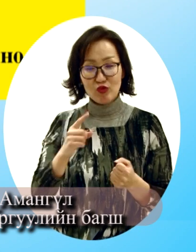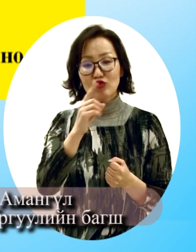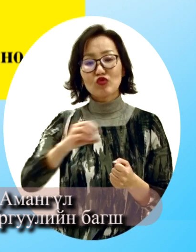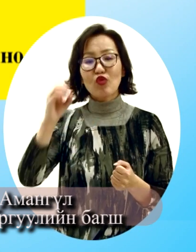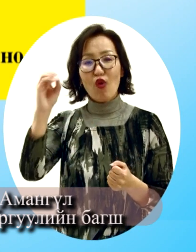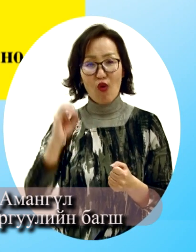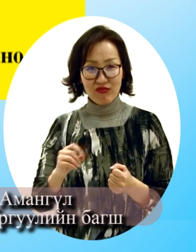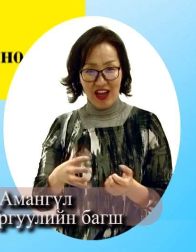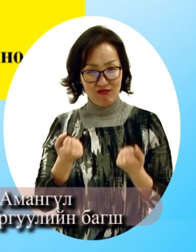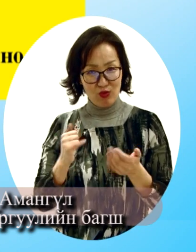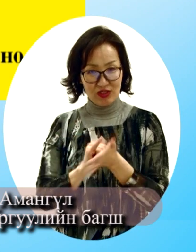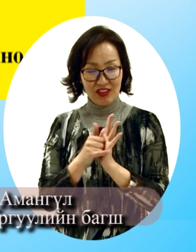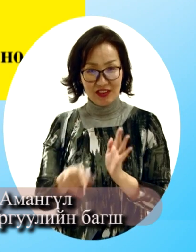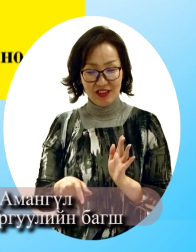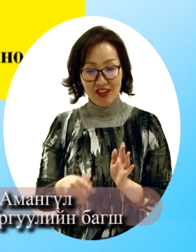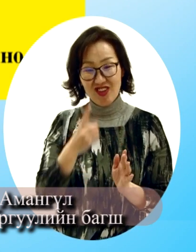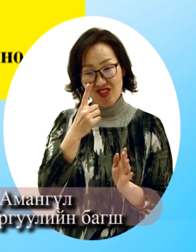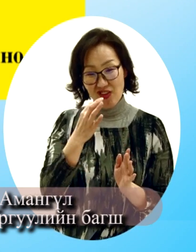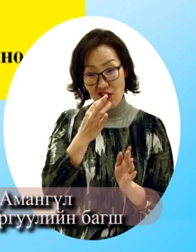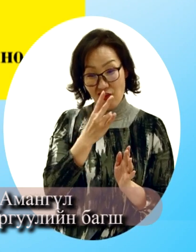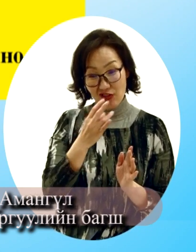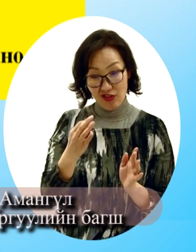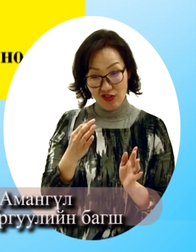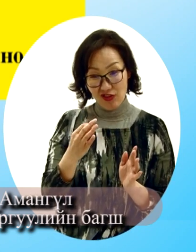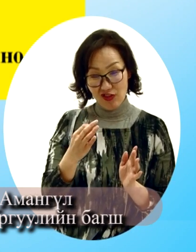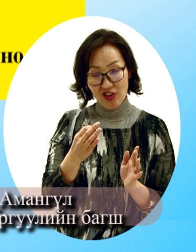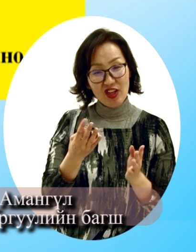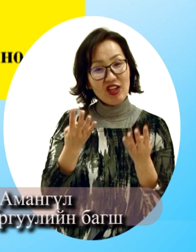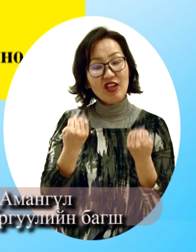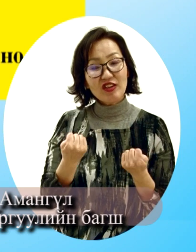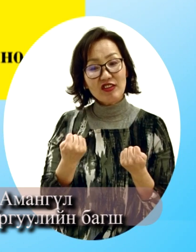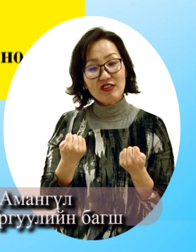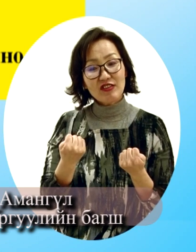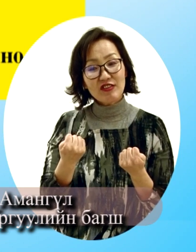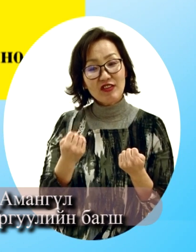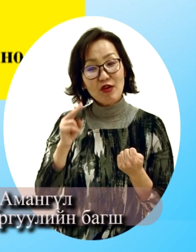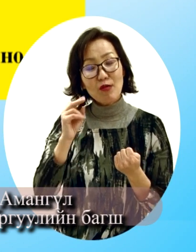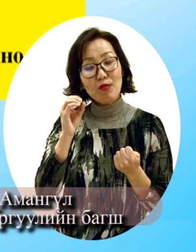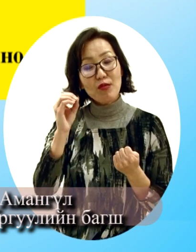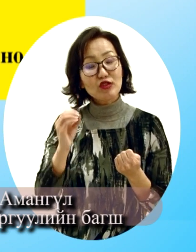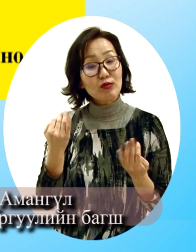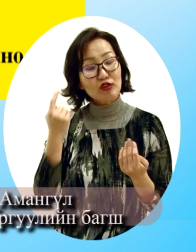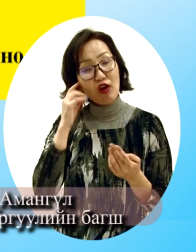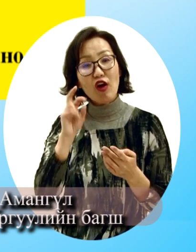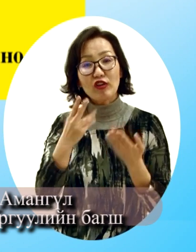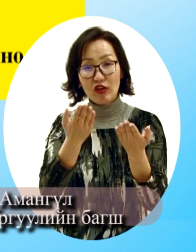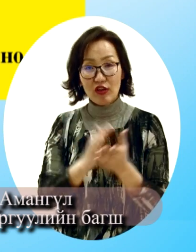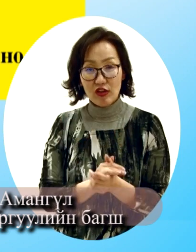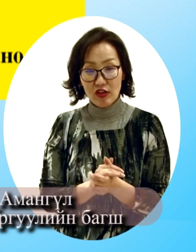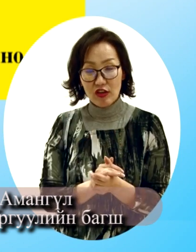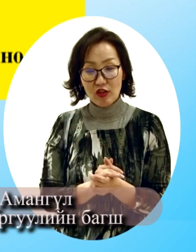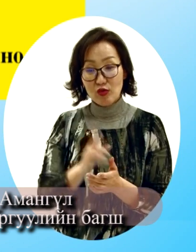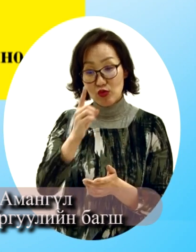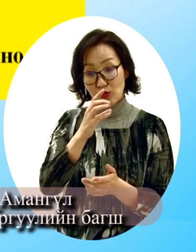Ал экинчи кадам. Биз 25 упай алсак, 100% болууга тийишти. Сонда 1 упай